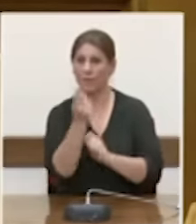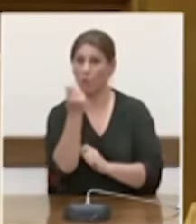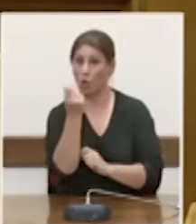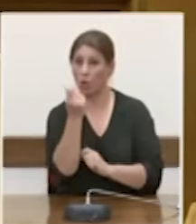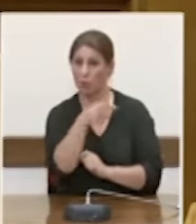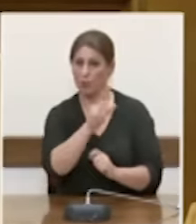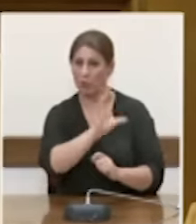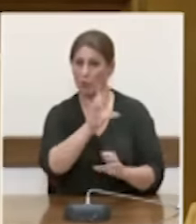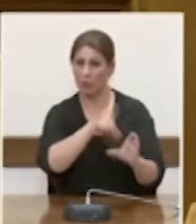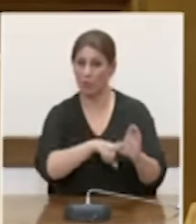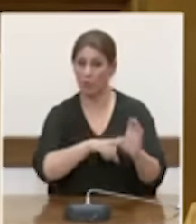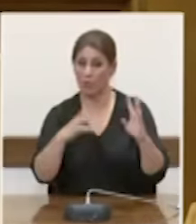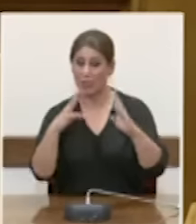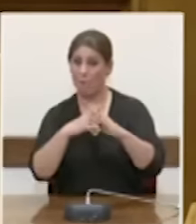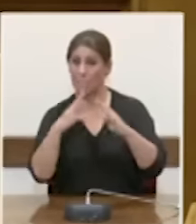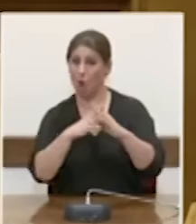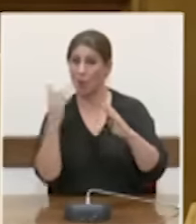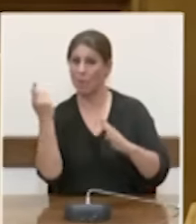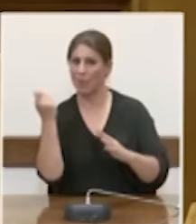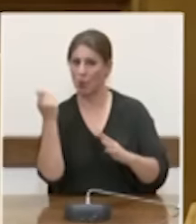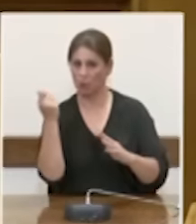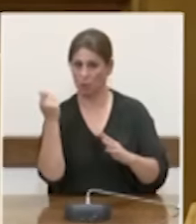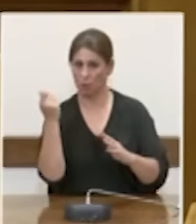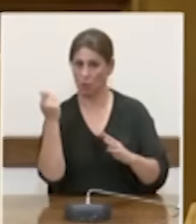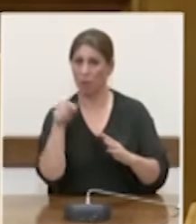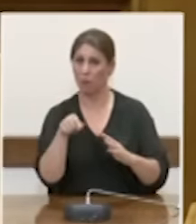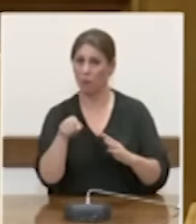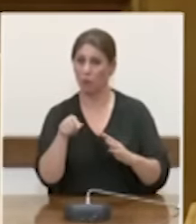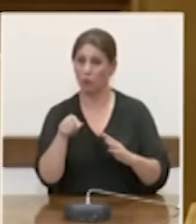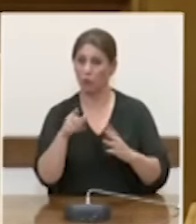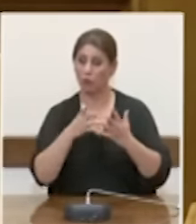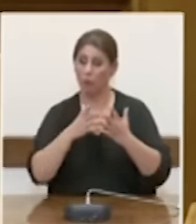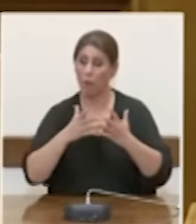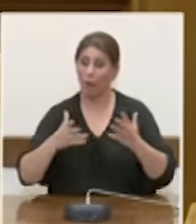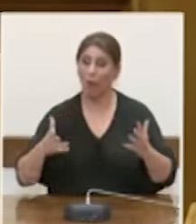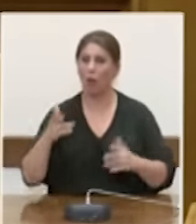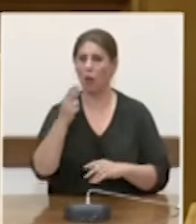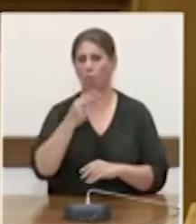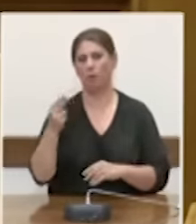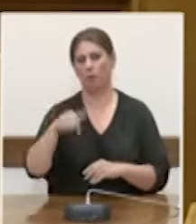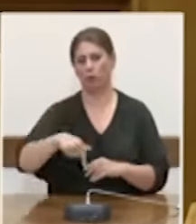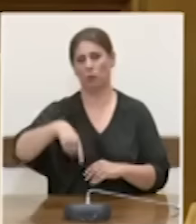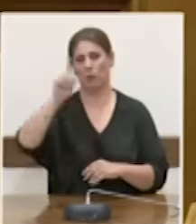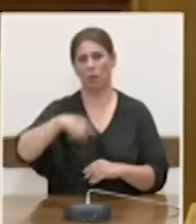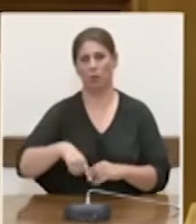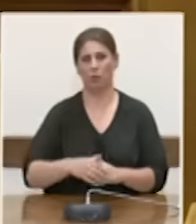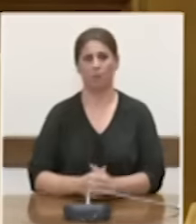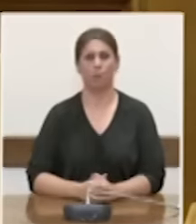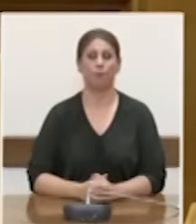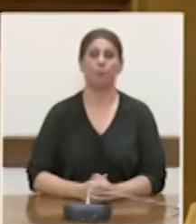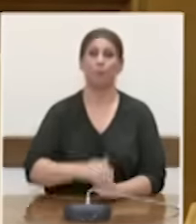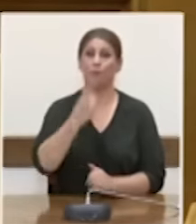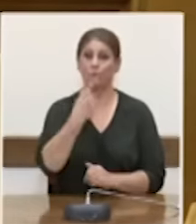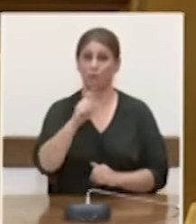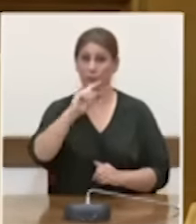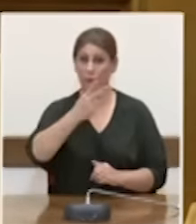σε πολεμική οικονομία, που είναι και το μέγα ζήτημα των ημερών. Στα 100